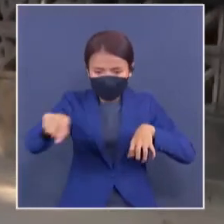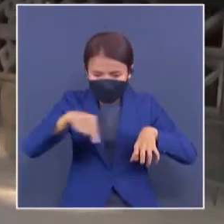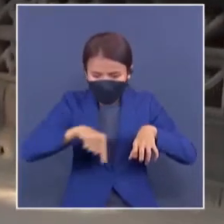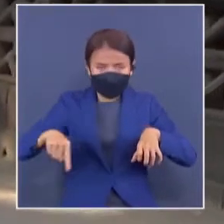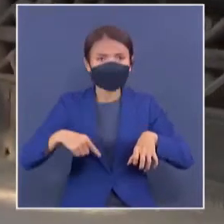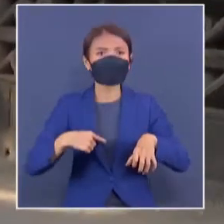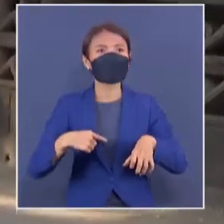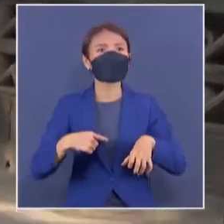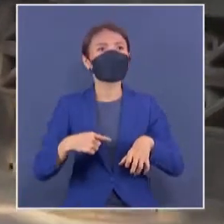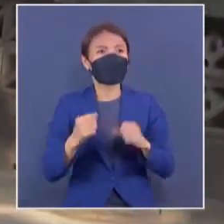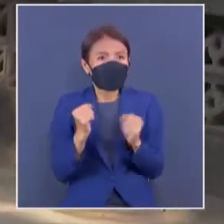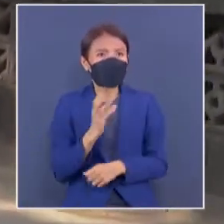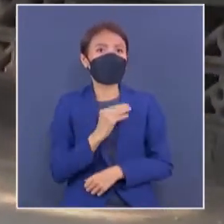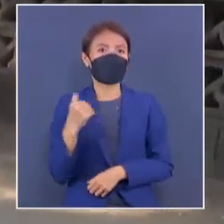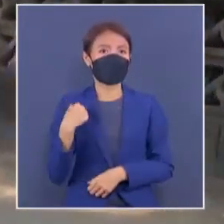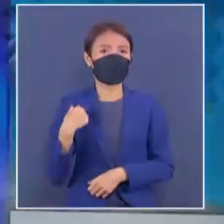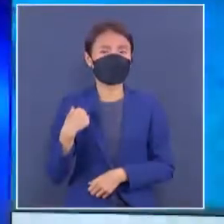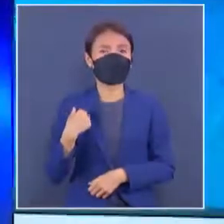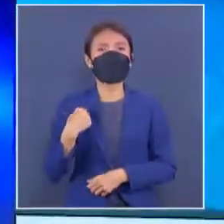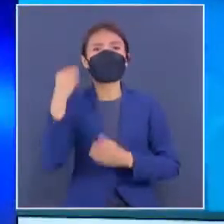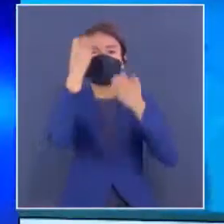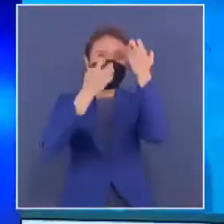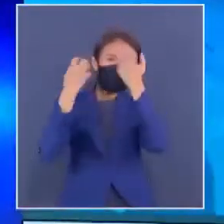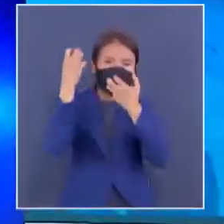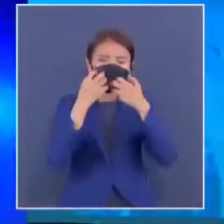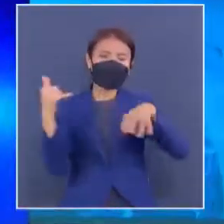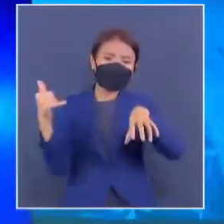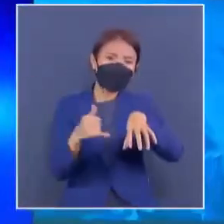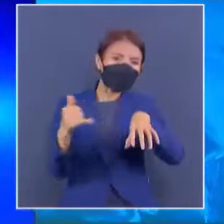ทีไรก็มาก่อเหตุลักษณะแบบนี้วันดีคืนดีถ้ามันรุ